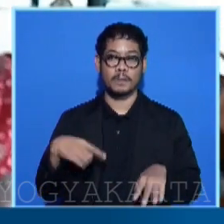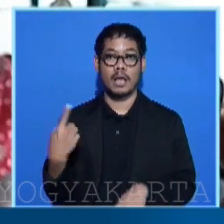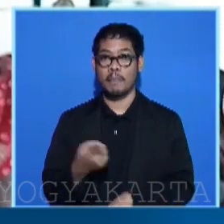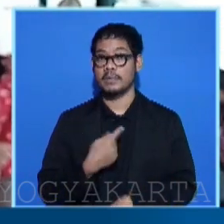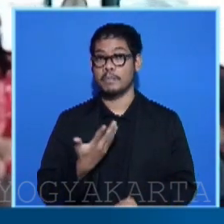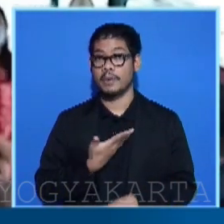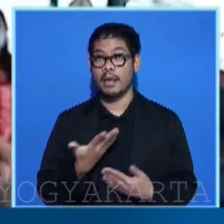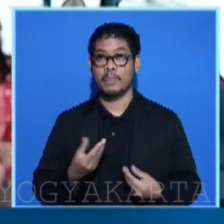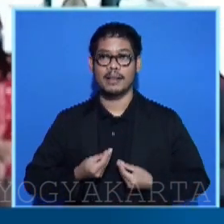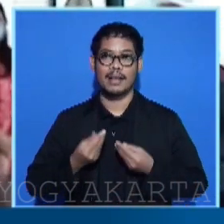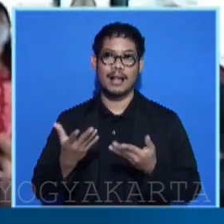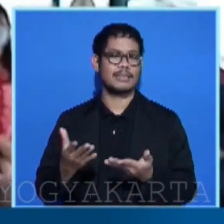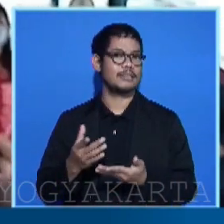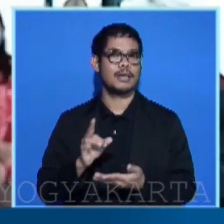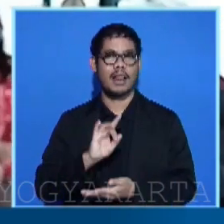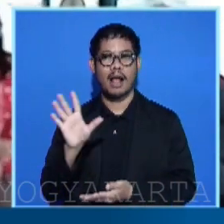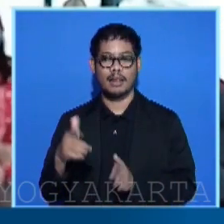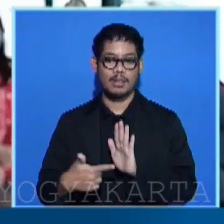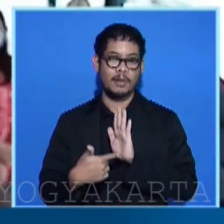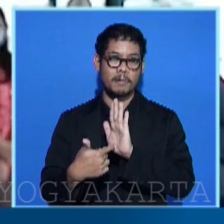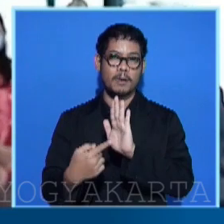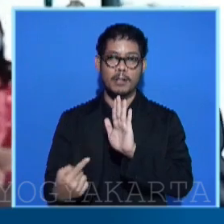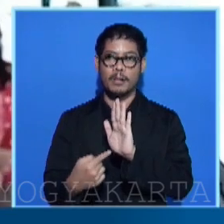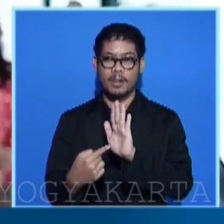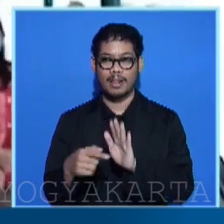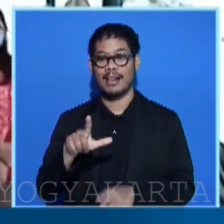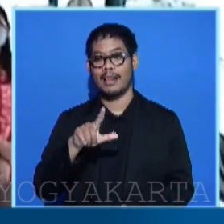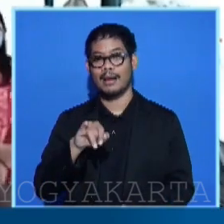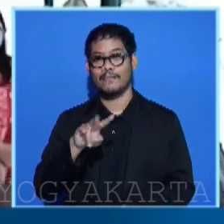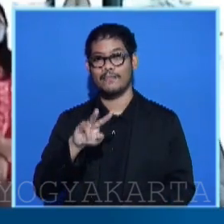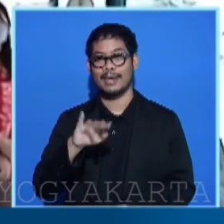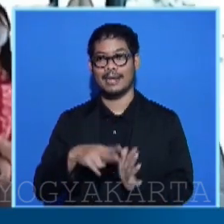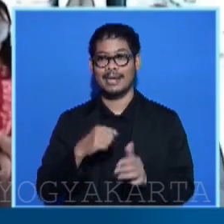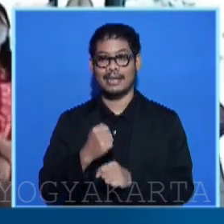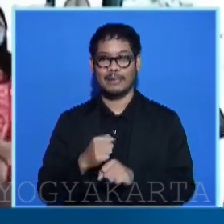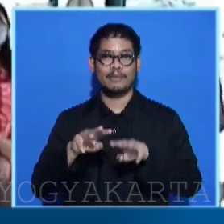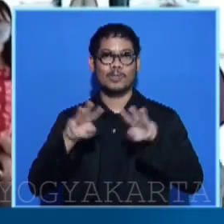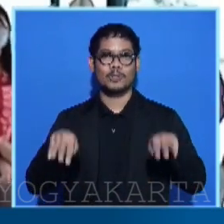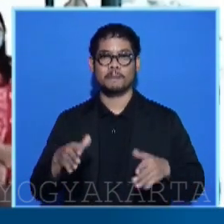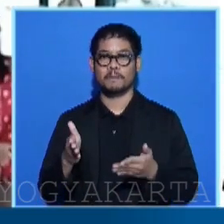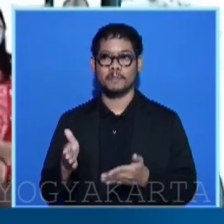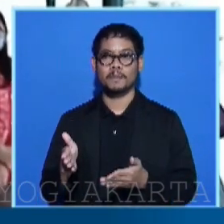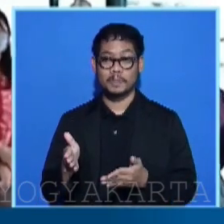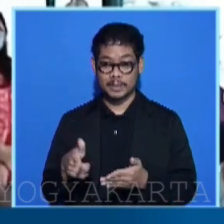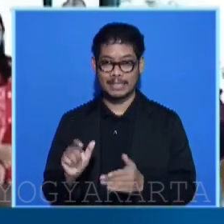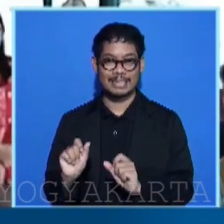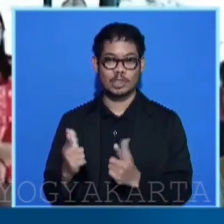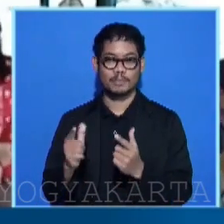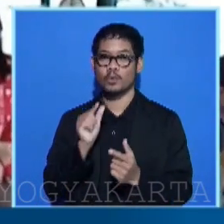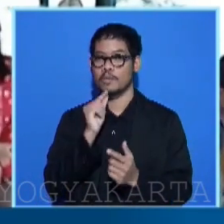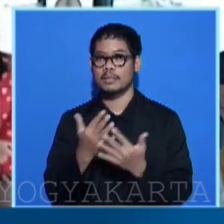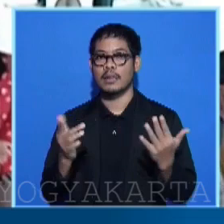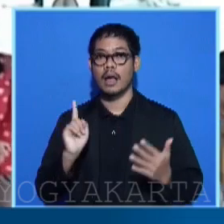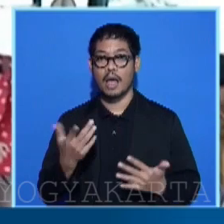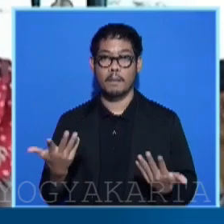Artinya bahwa kalau Living Museum itu kan sebenarnya sudah ada dalam kehidupan masyarakat melalui adat istiadat, tradisi, budaya. Nah itu yang ingin